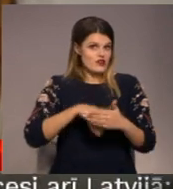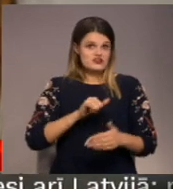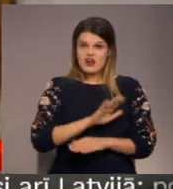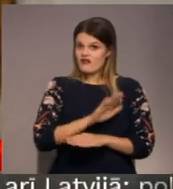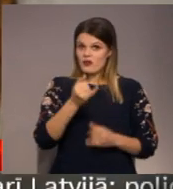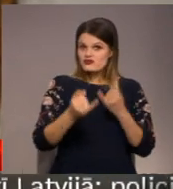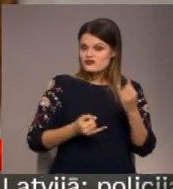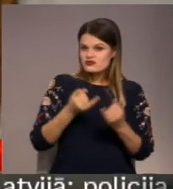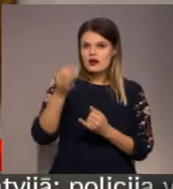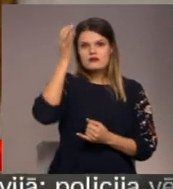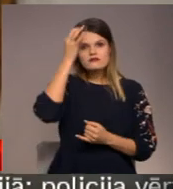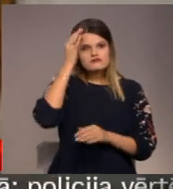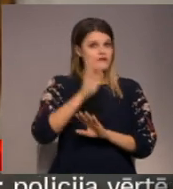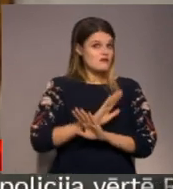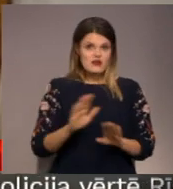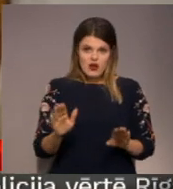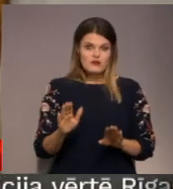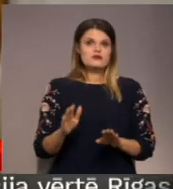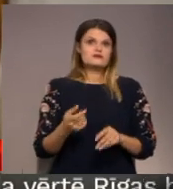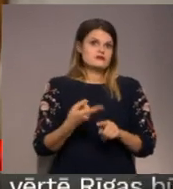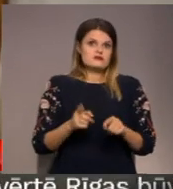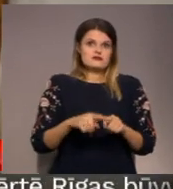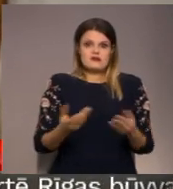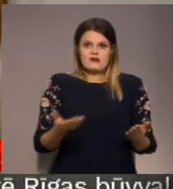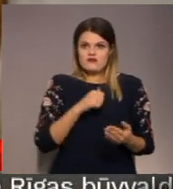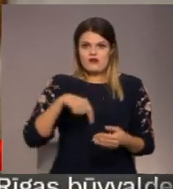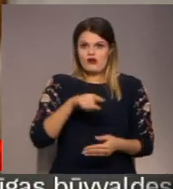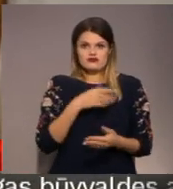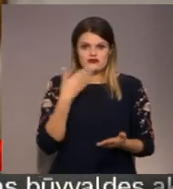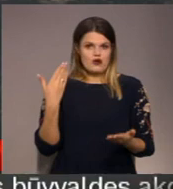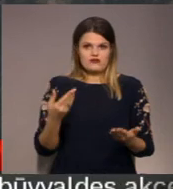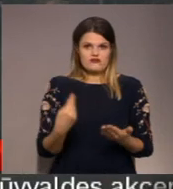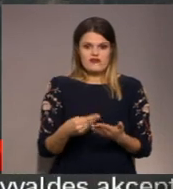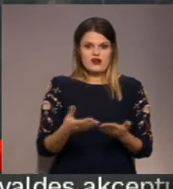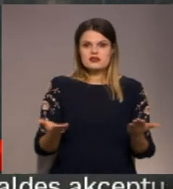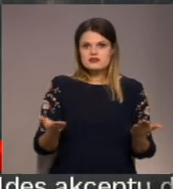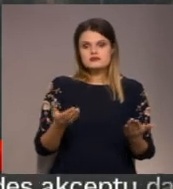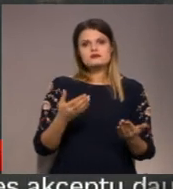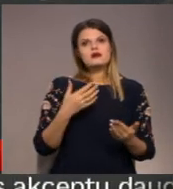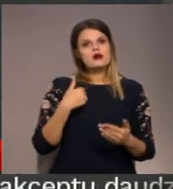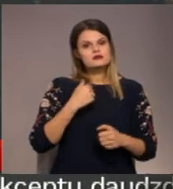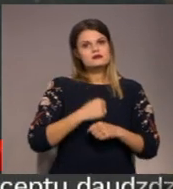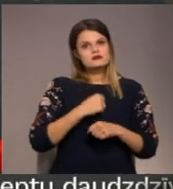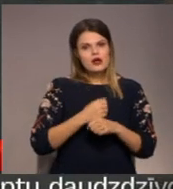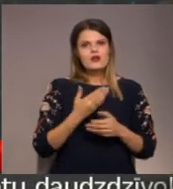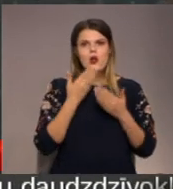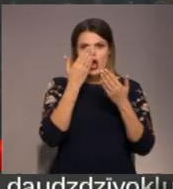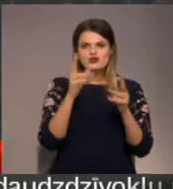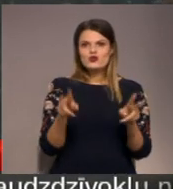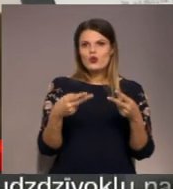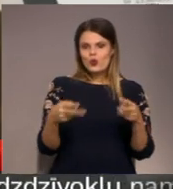necienīsim, negodāsim un necelsim saulītē, nu, tad jau no mūsu pašiem arī dieskās nebūs. Tā kā darbojos lasītāju